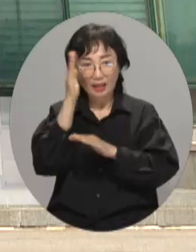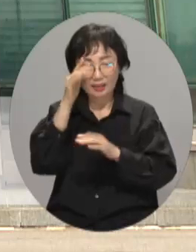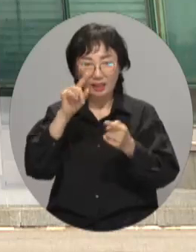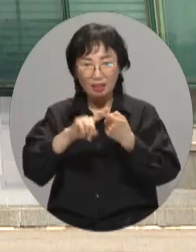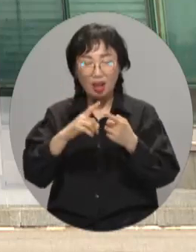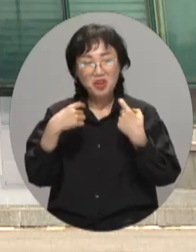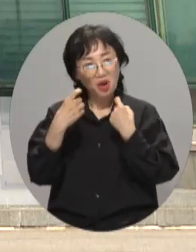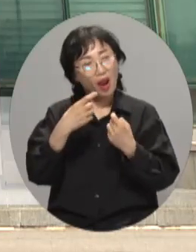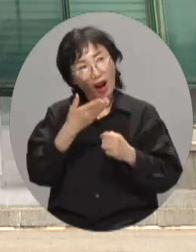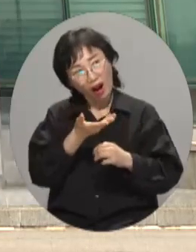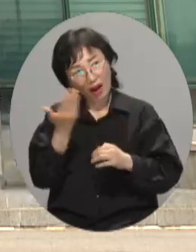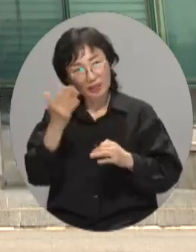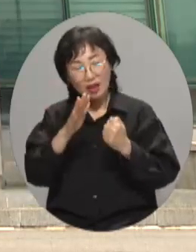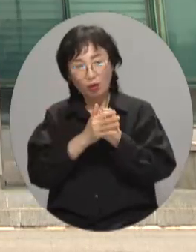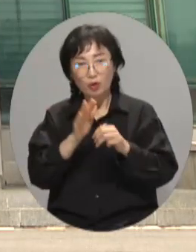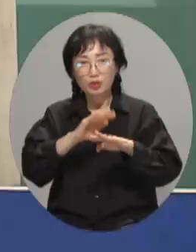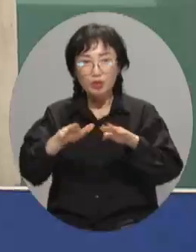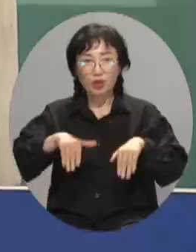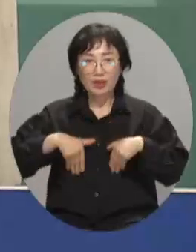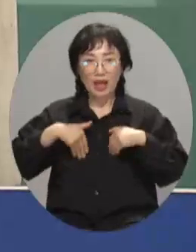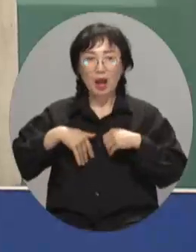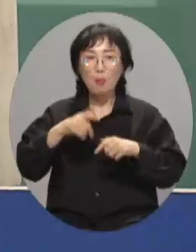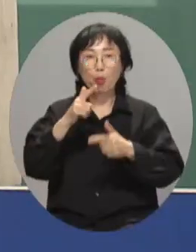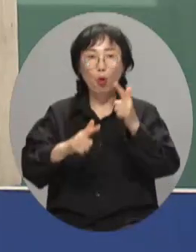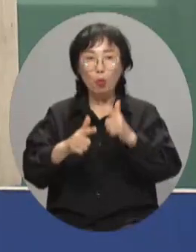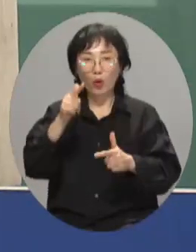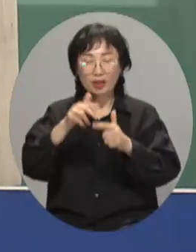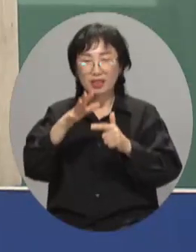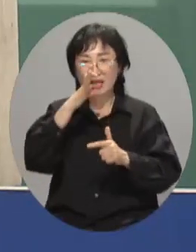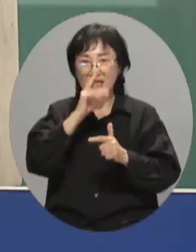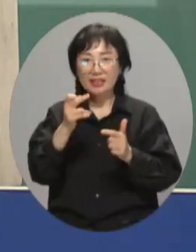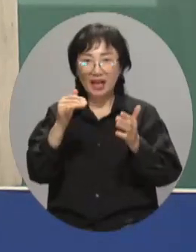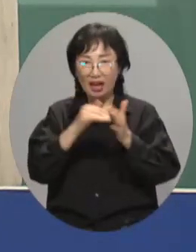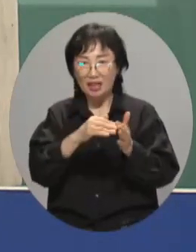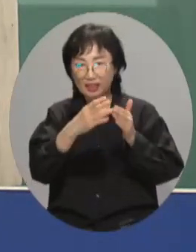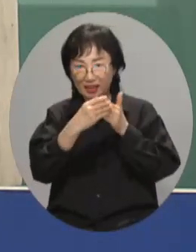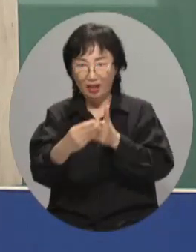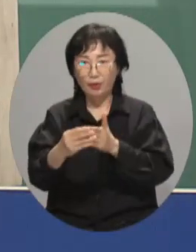여행을 가자며 전남 목포에서 익산의 숙박업소로 데려왔습니다.